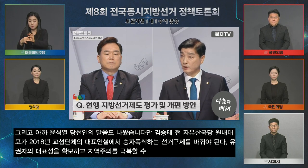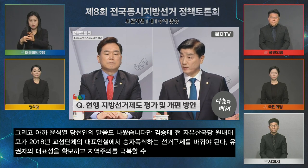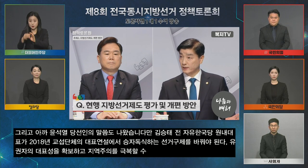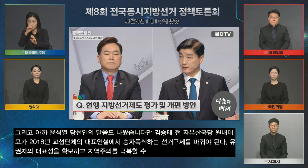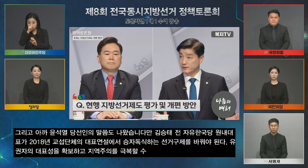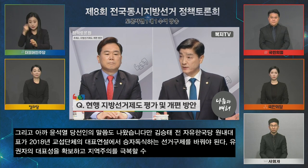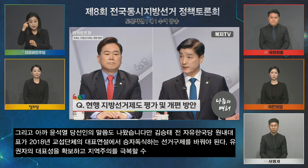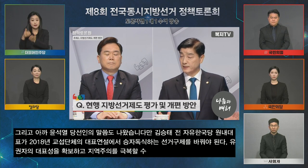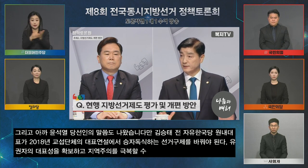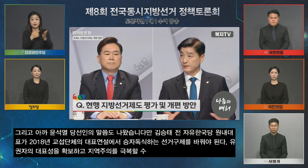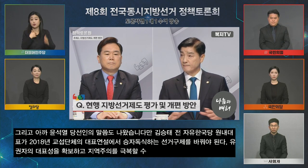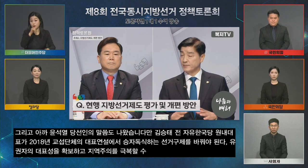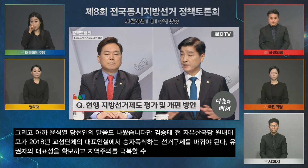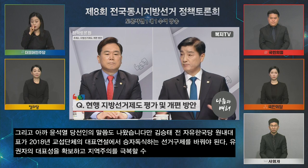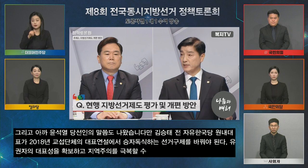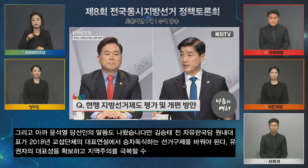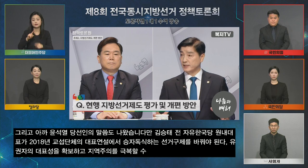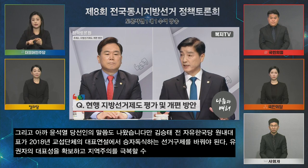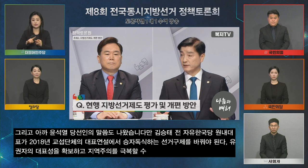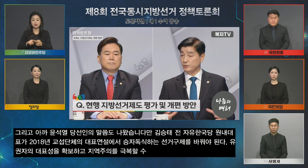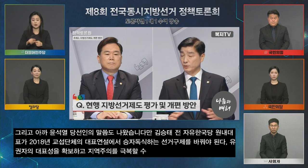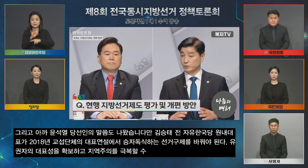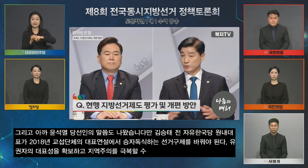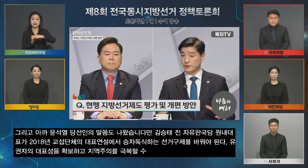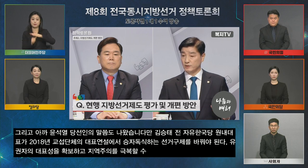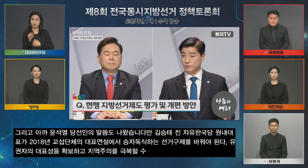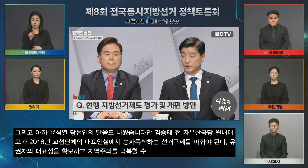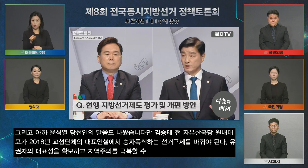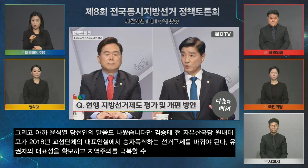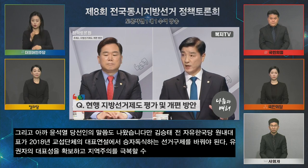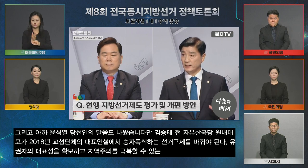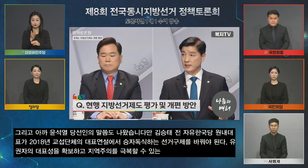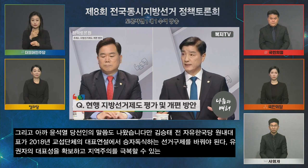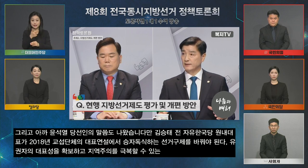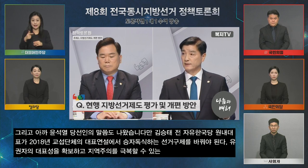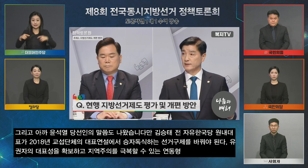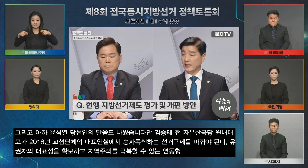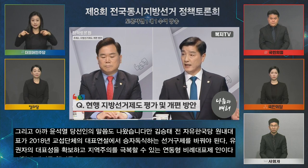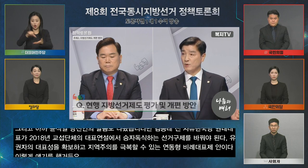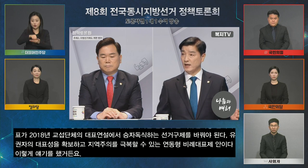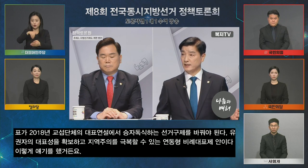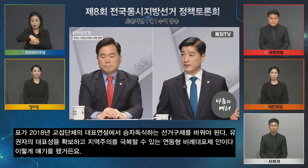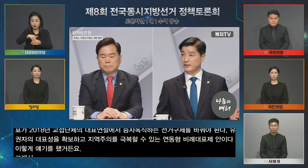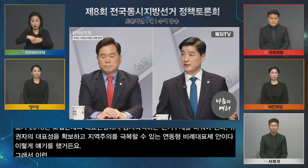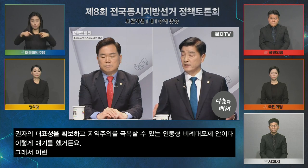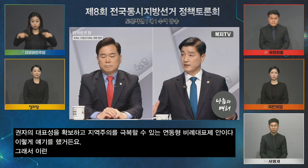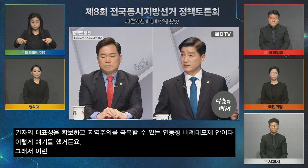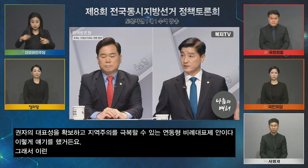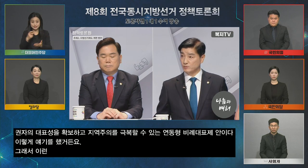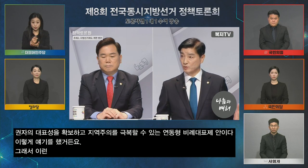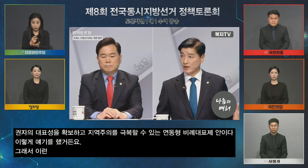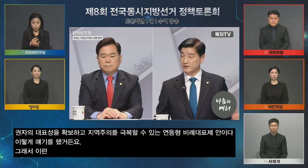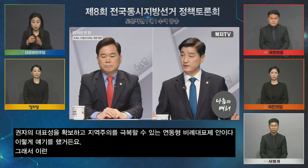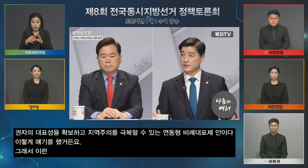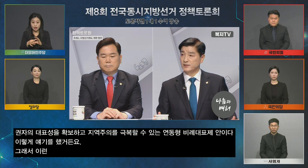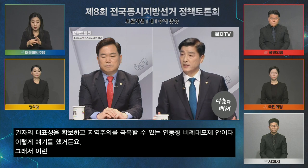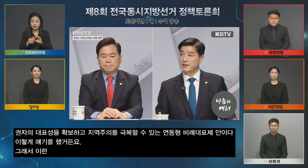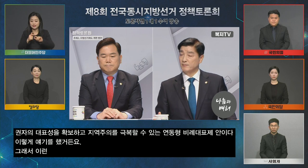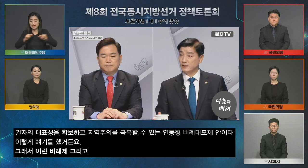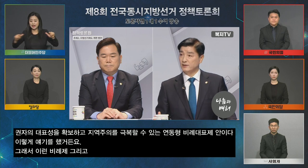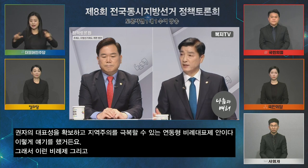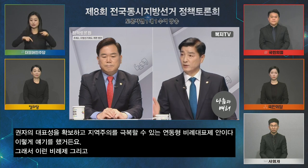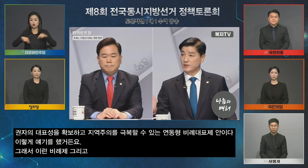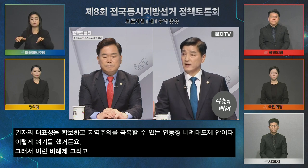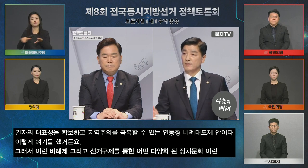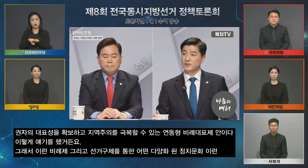얘기하기도 했거든요. 이래서 이런 비례제 그리고 중대선거부제를 통한 어떤 다양화된 정치 문화 이런 것을